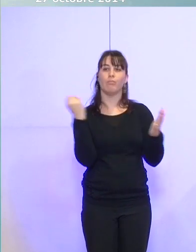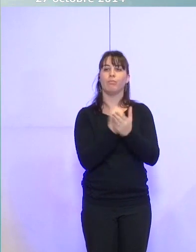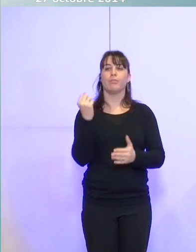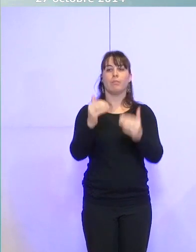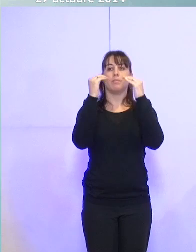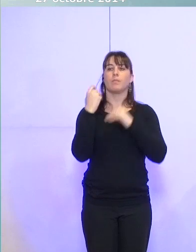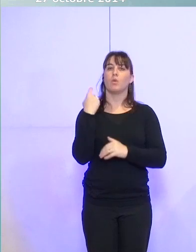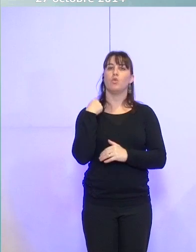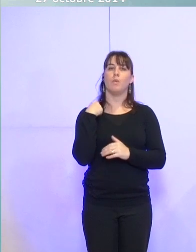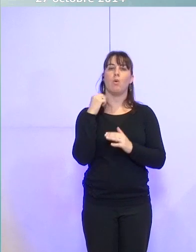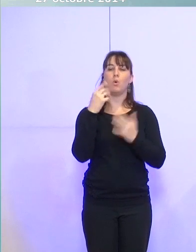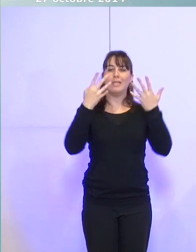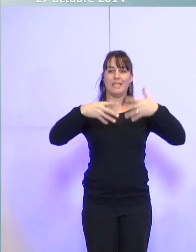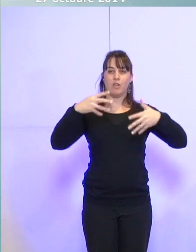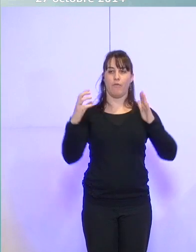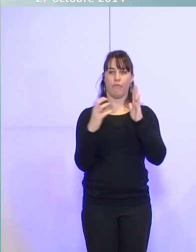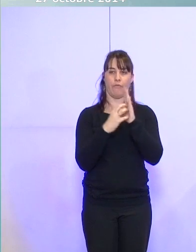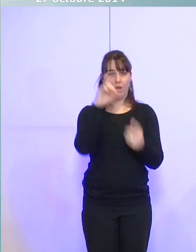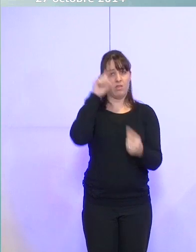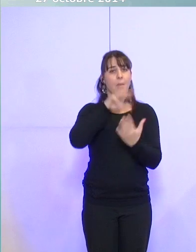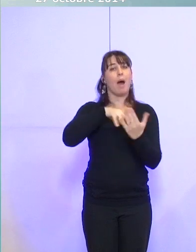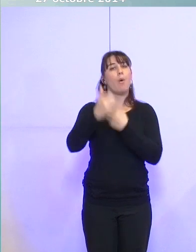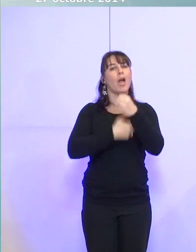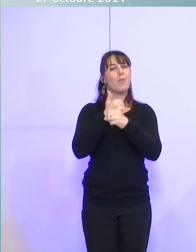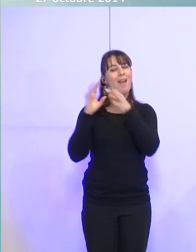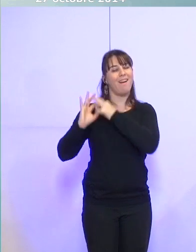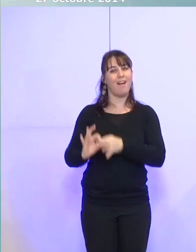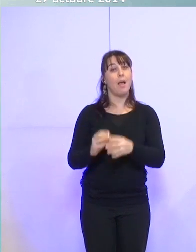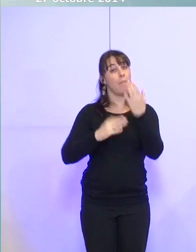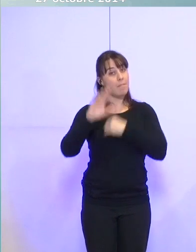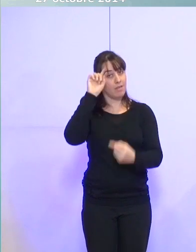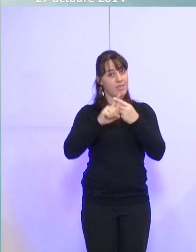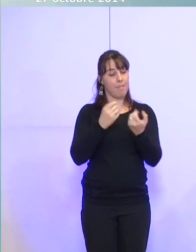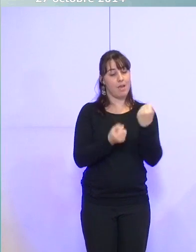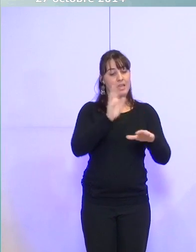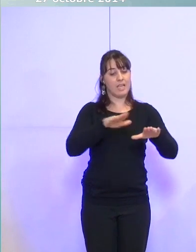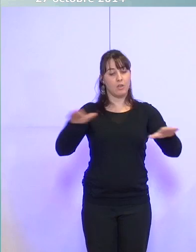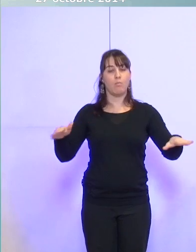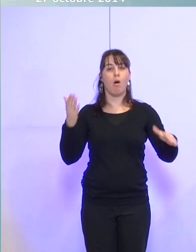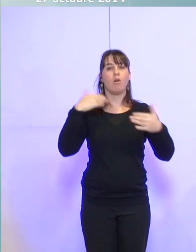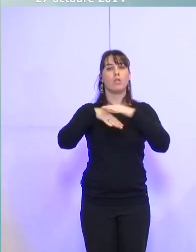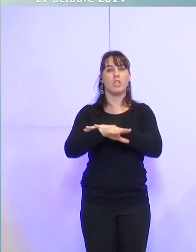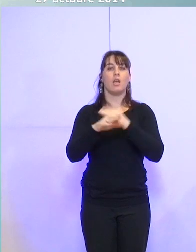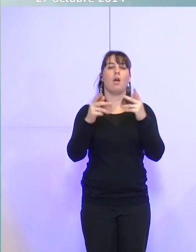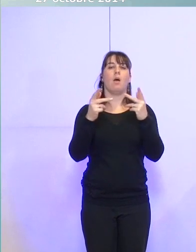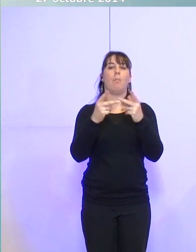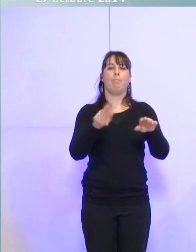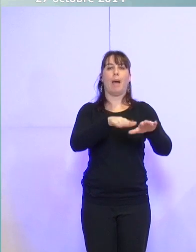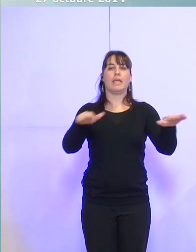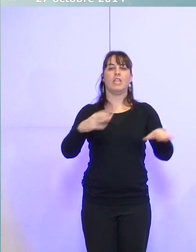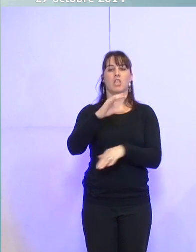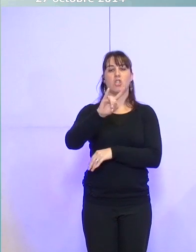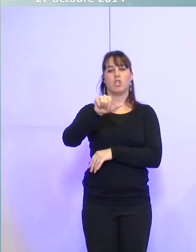19 porte là aussi sur un rapport annuel, mais cette fois-ci sur le stationnement en ouvrage du parc Chavant. Y